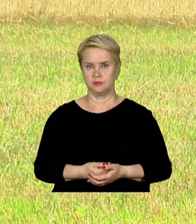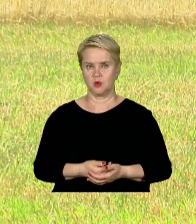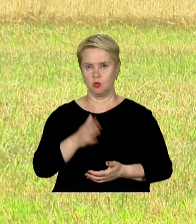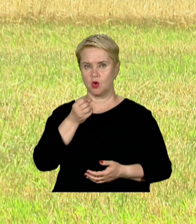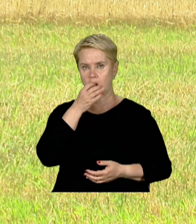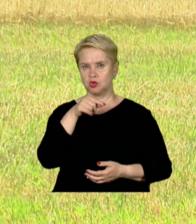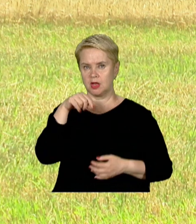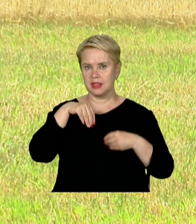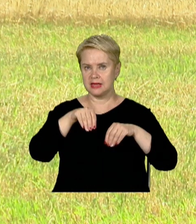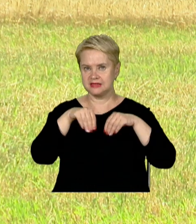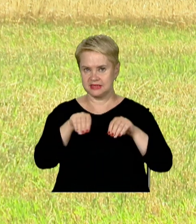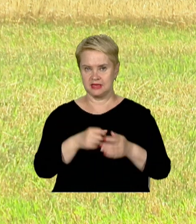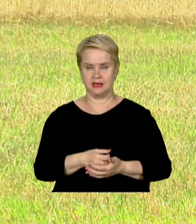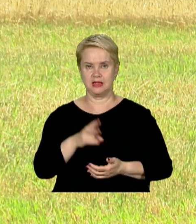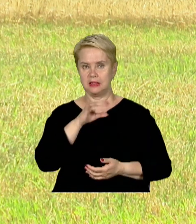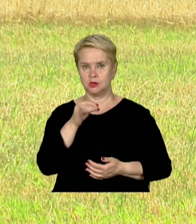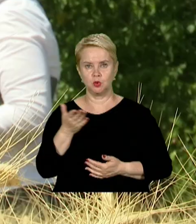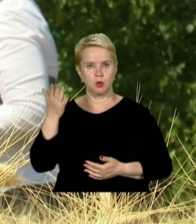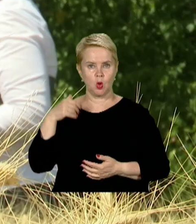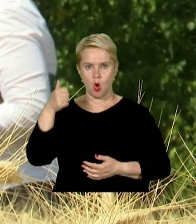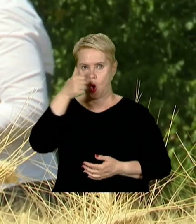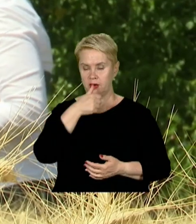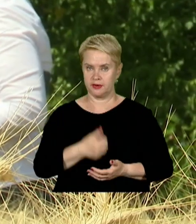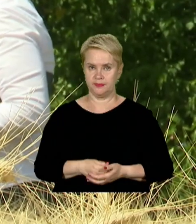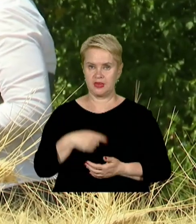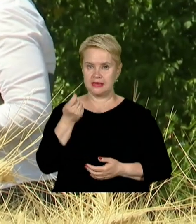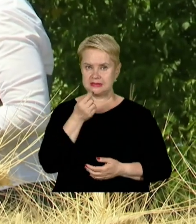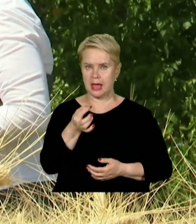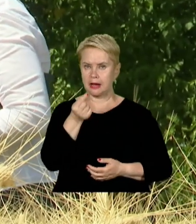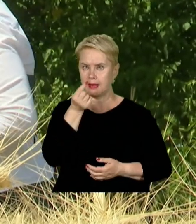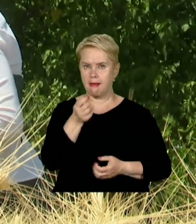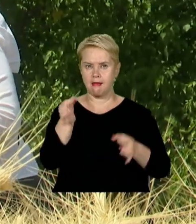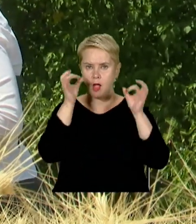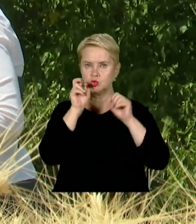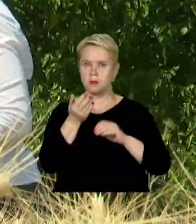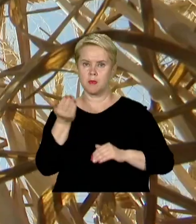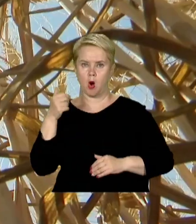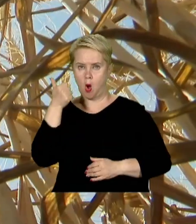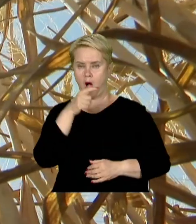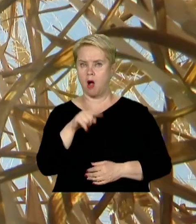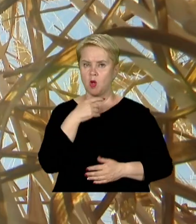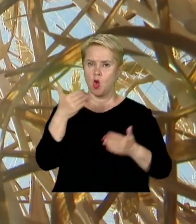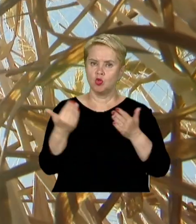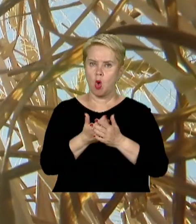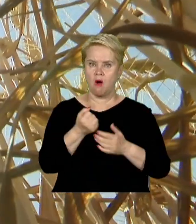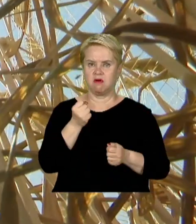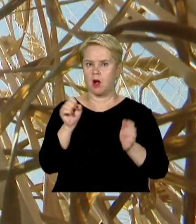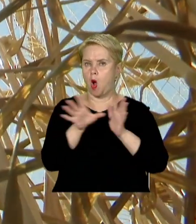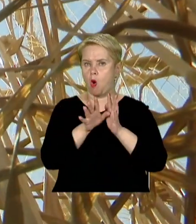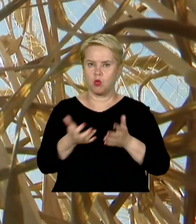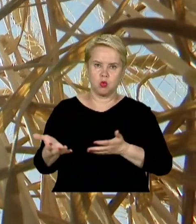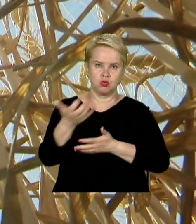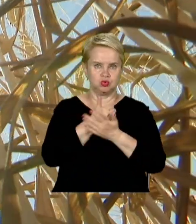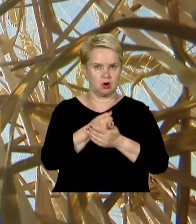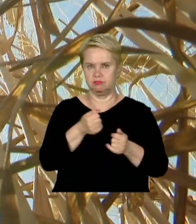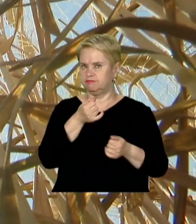буде краще насіння, ніж минулих років. Зерна якісніші, ніж торік, але прогнозувати новий рекорд врожайності